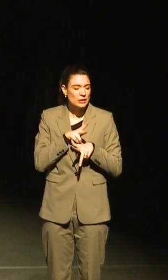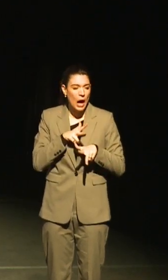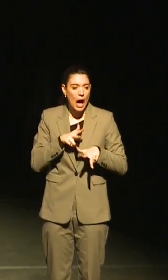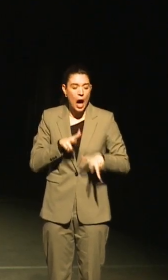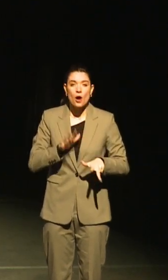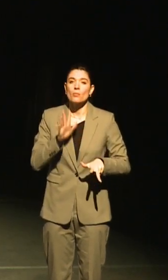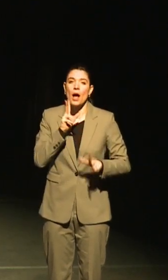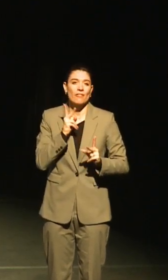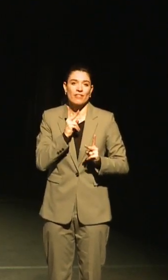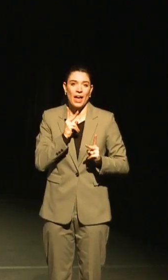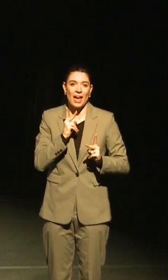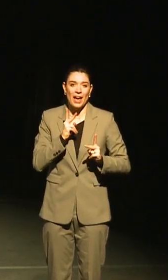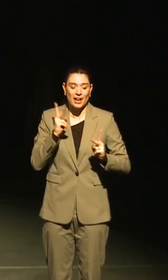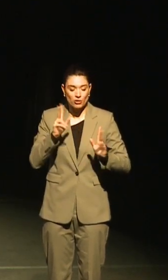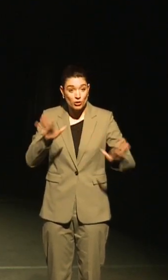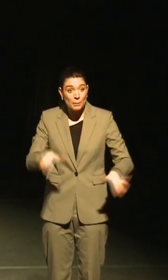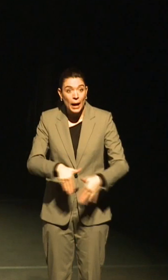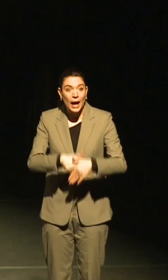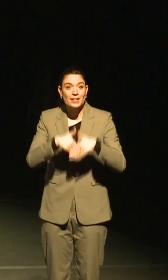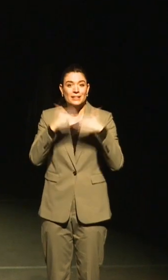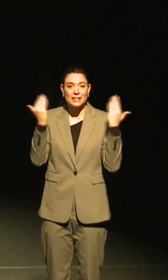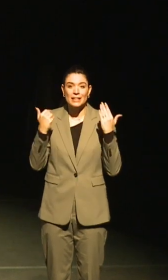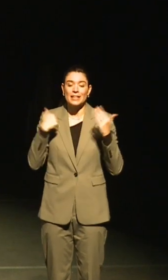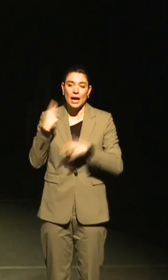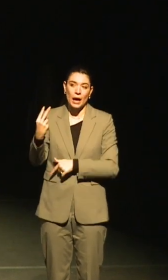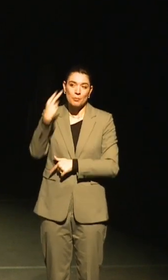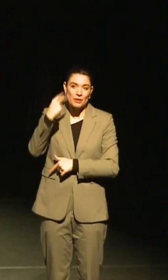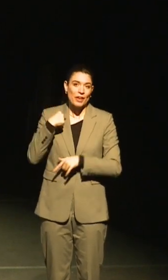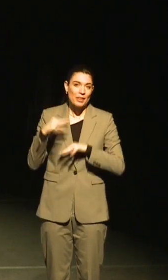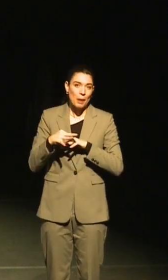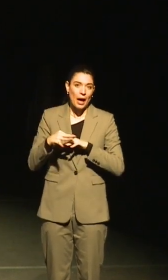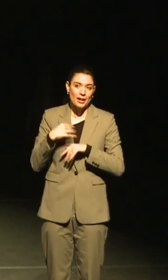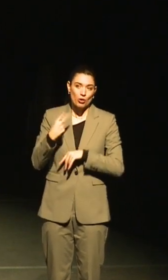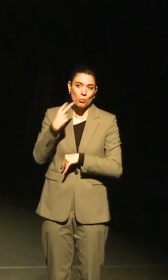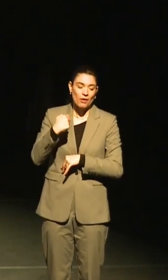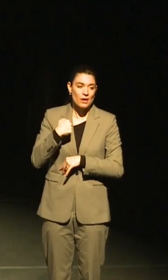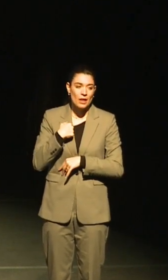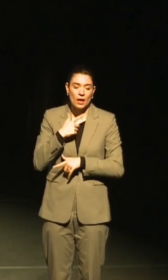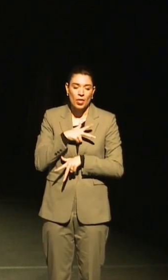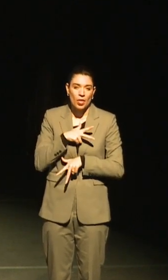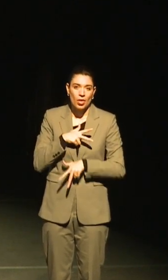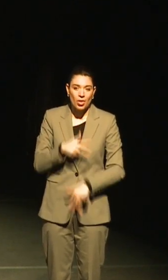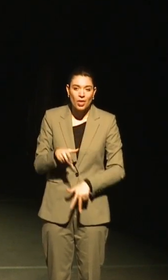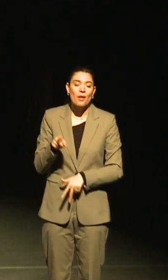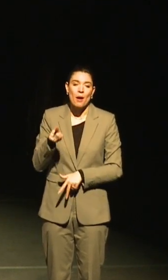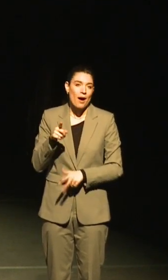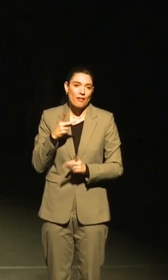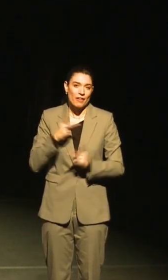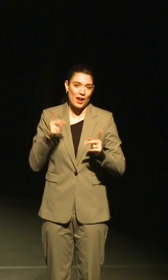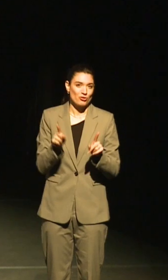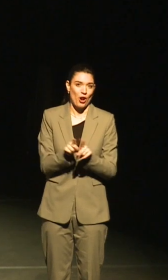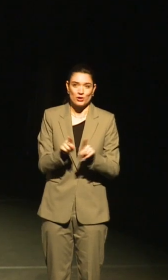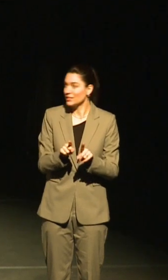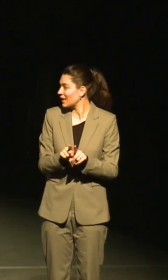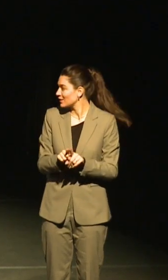poi il giorno dopo di nuovo e lui ride dice Ehi guarda così però bisogna riconoscere che aveva che da direttore del personale Ho trovato un successore all'altezza